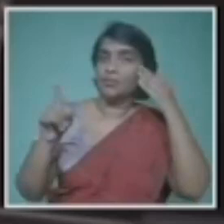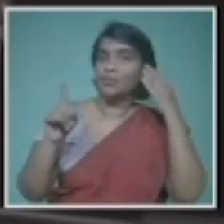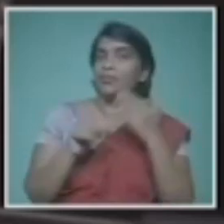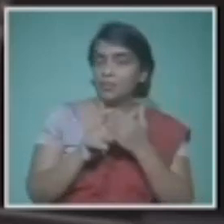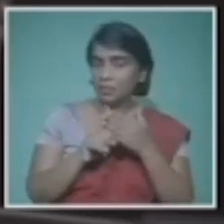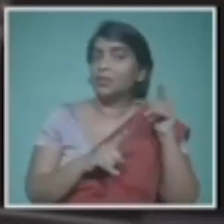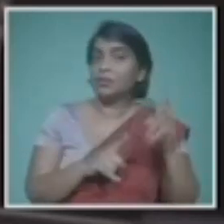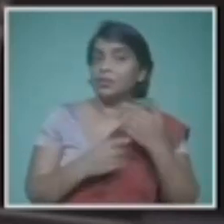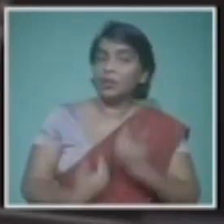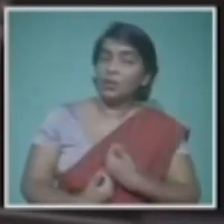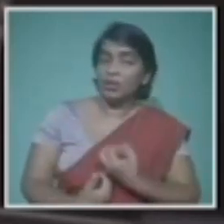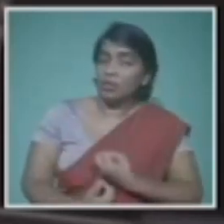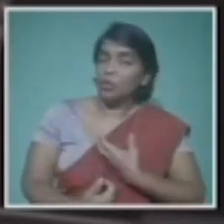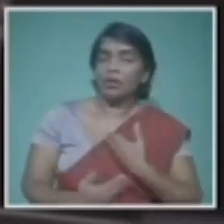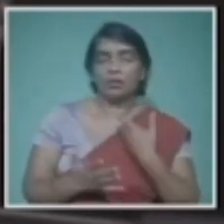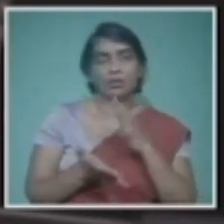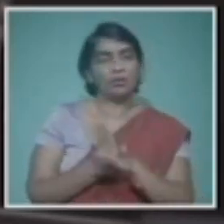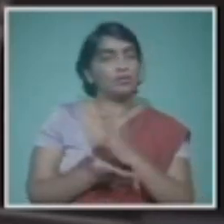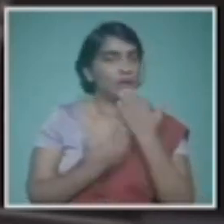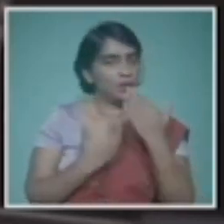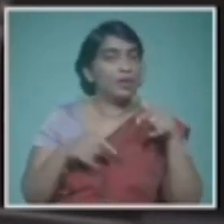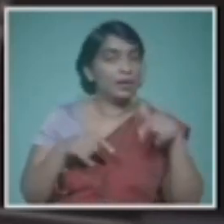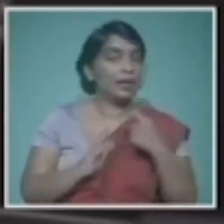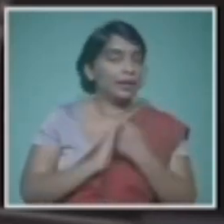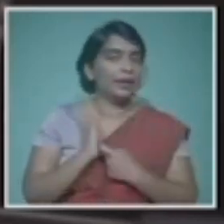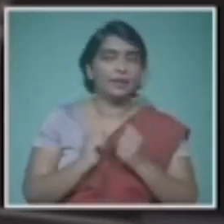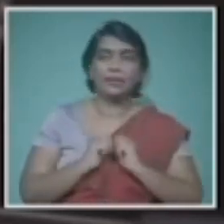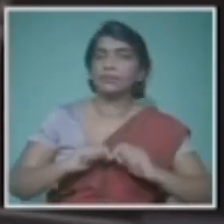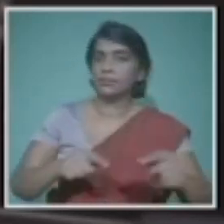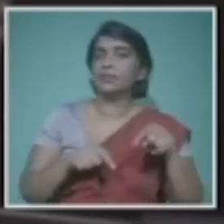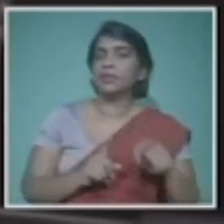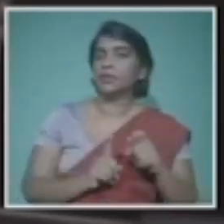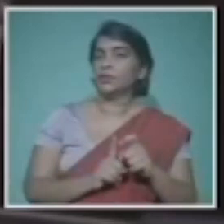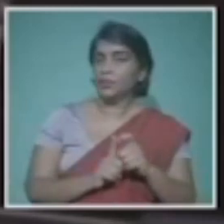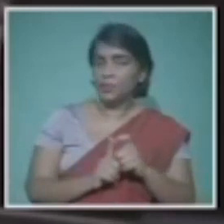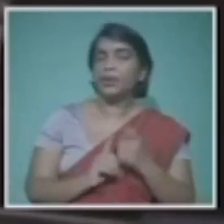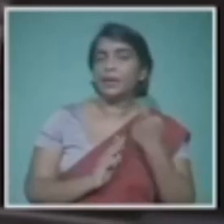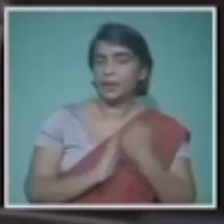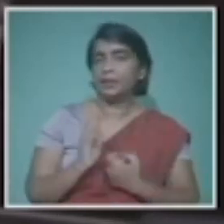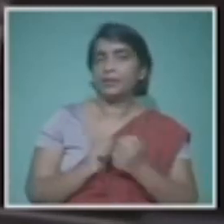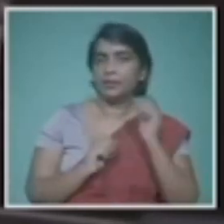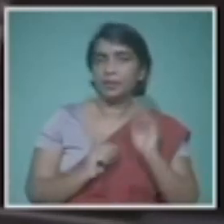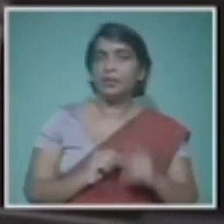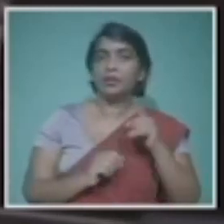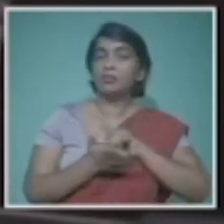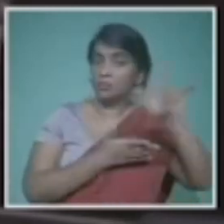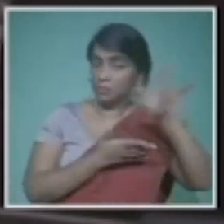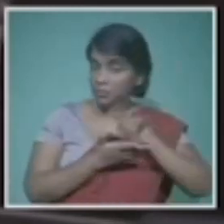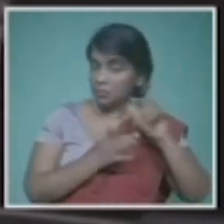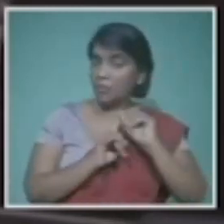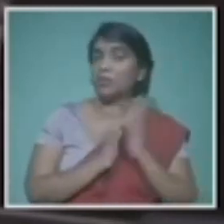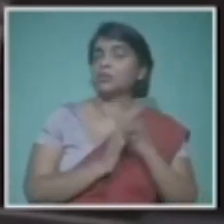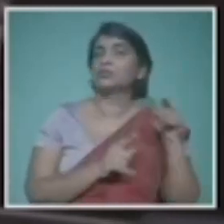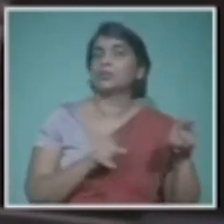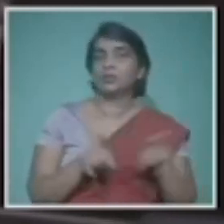සම්බන්ධයෙන් ඔබතුමාලා දක්වන උනන්දුවට අපි බොහොමත්ම ස්තුතිවන්ත වෙනවා. දැනට නීතිය ක්‍රියාත්මක කිරීම දැඩි ලෙස නීතිය ක්‍රියාත්මක කරනවා ආගමන විගමන දෙපාර්තමේන්තුව,